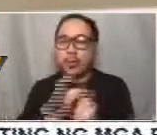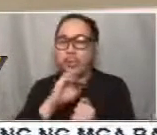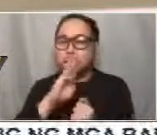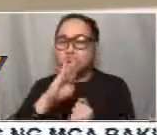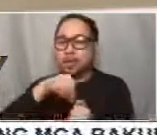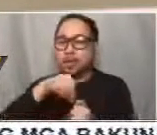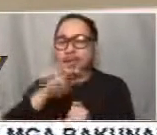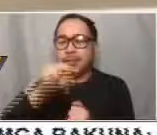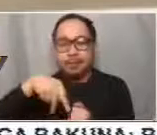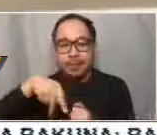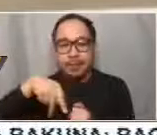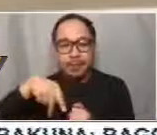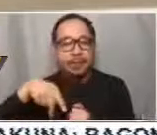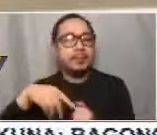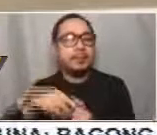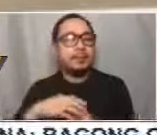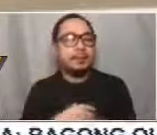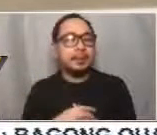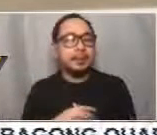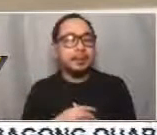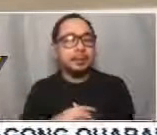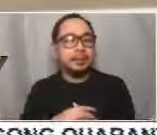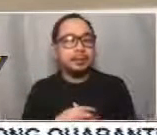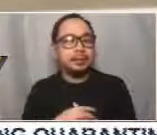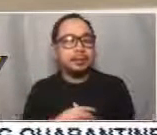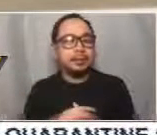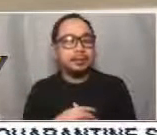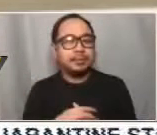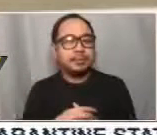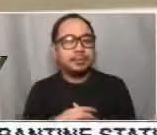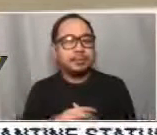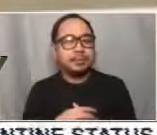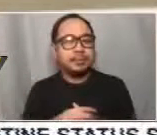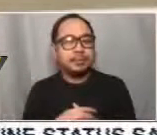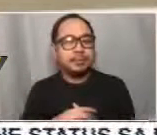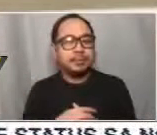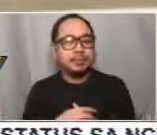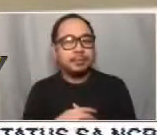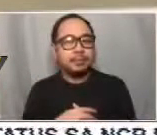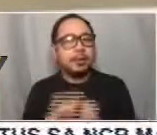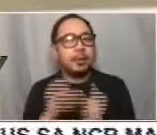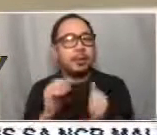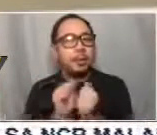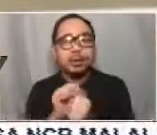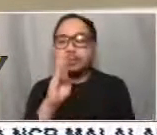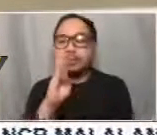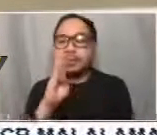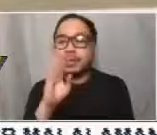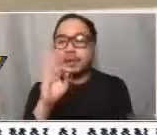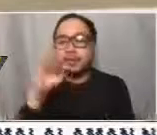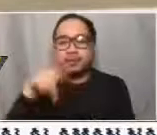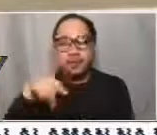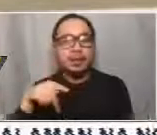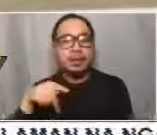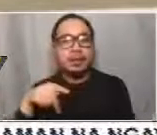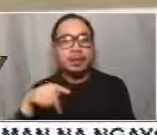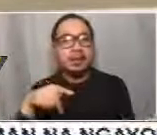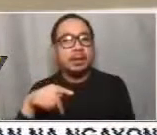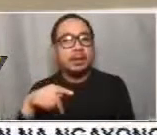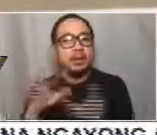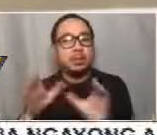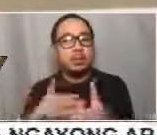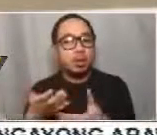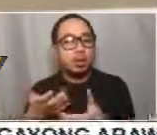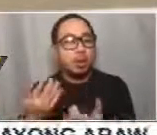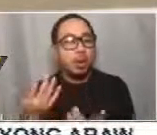to make it a status kung meaning GCQ sa FEB, welcome sa amin yan. Kung i-open ng konti, gagawin